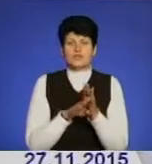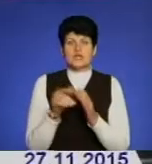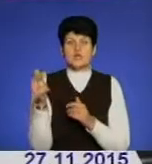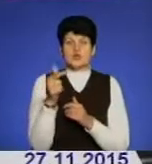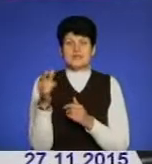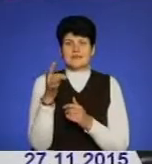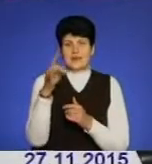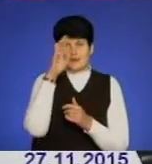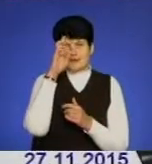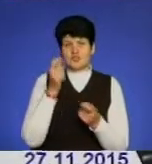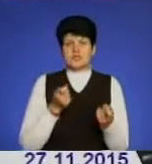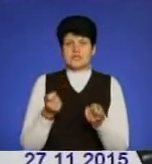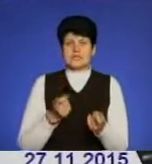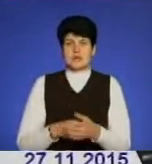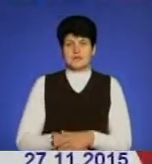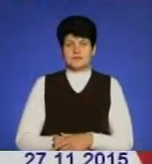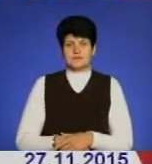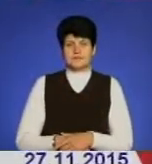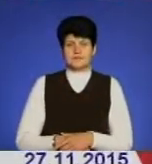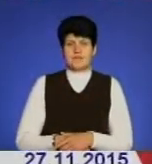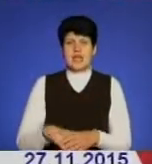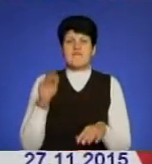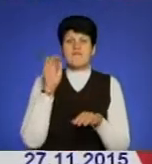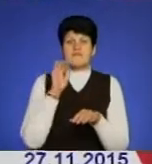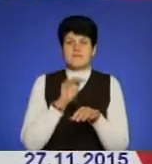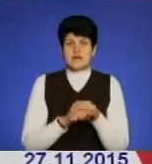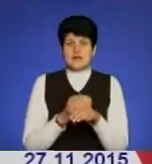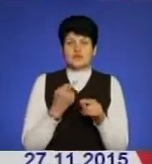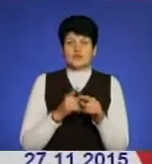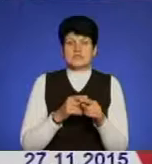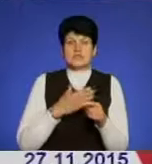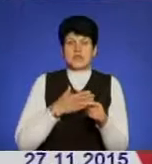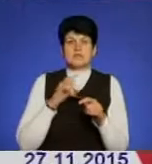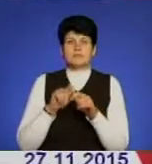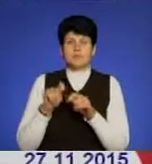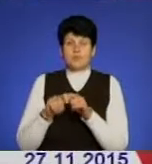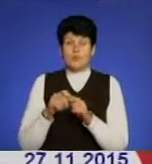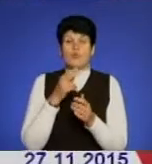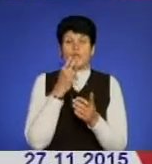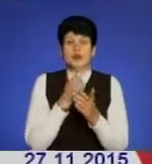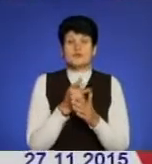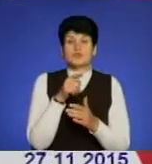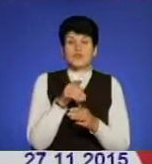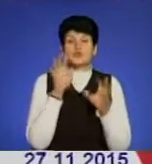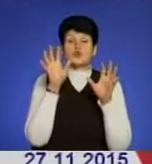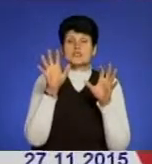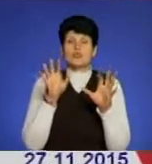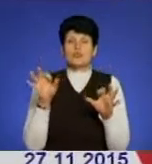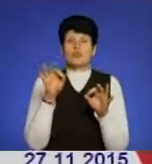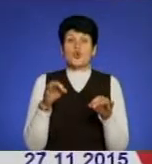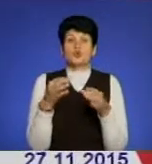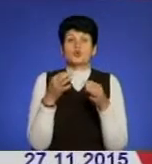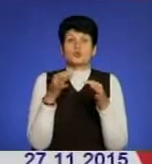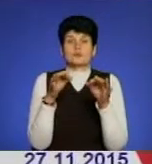Гусятинська райдержадміністрації. Фактично, цей наш моніторинг говорить про те, що закон про доступ до публічної